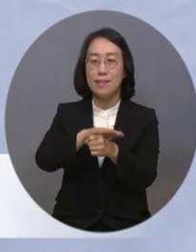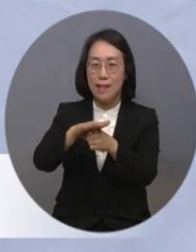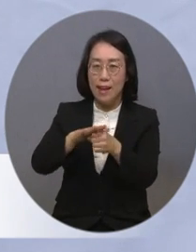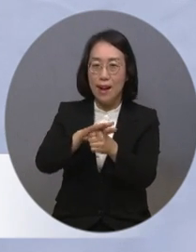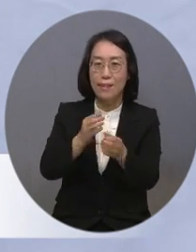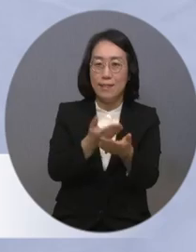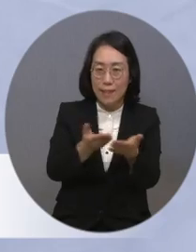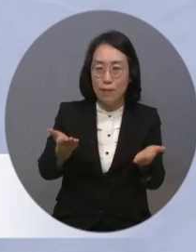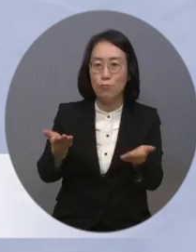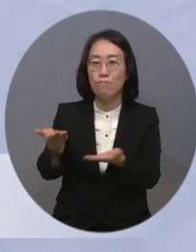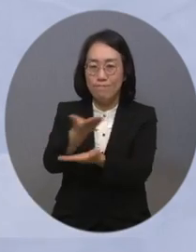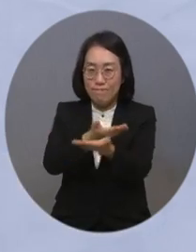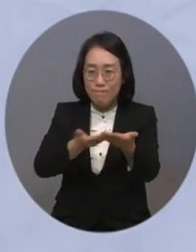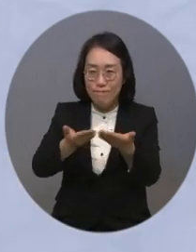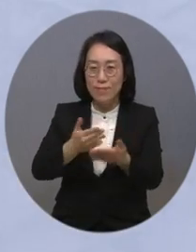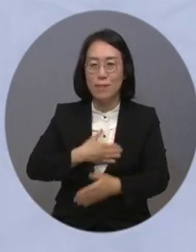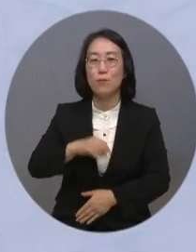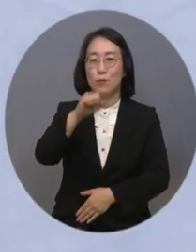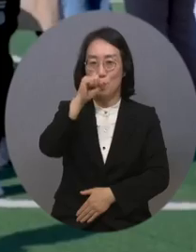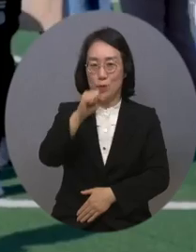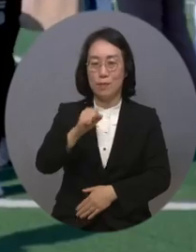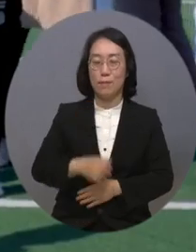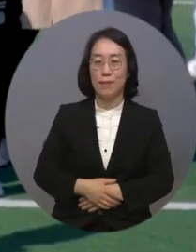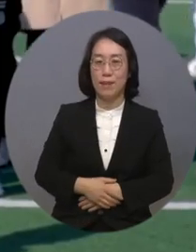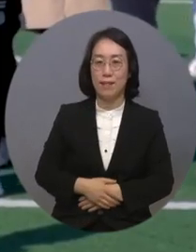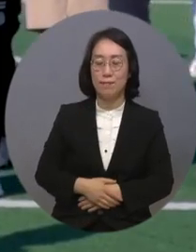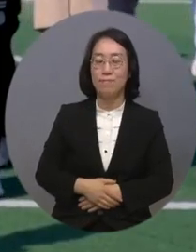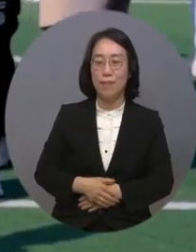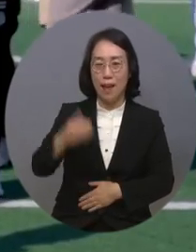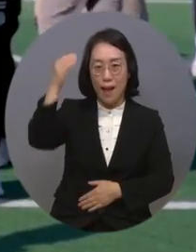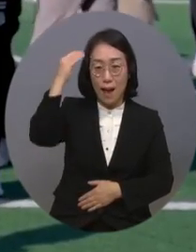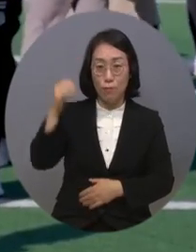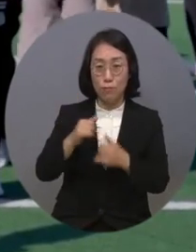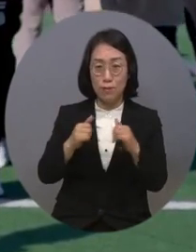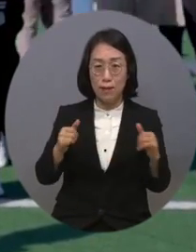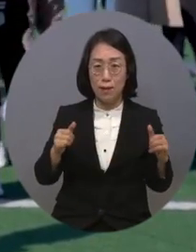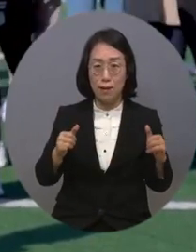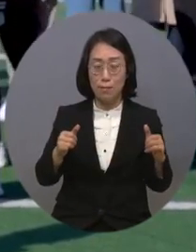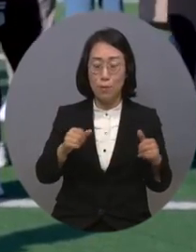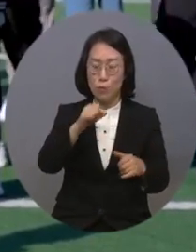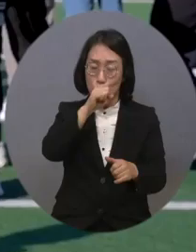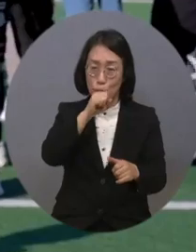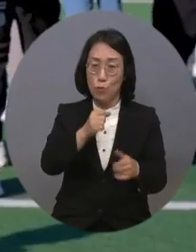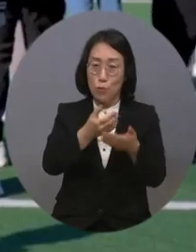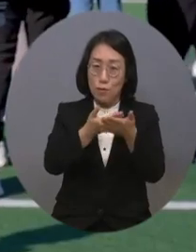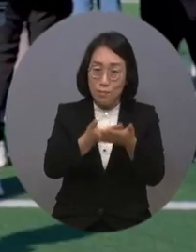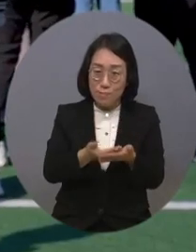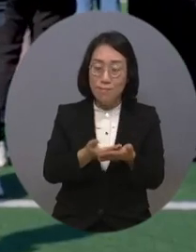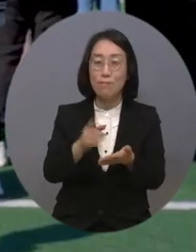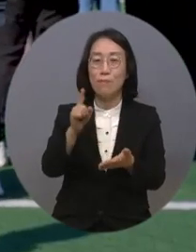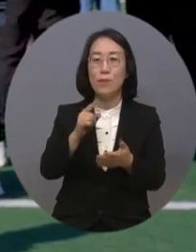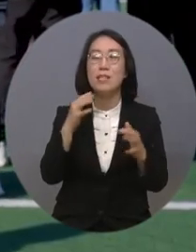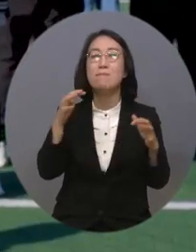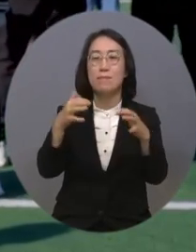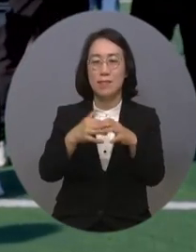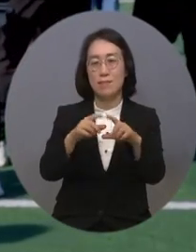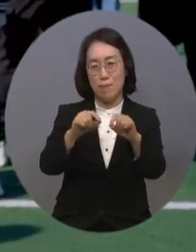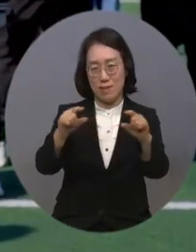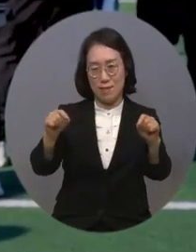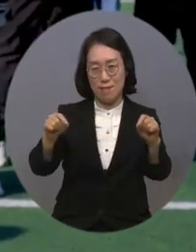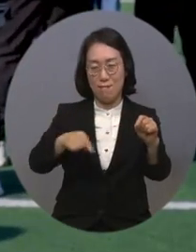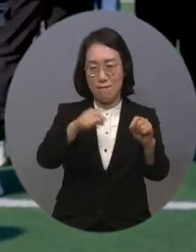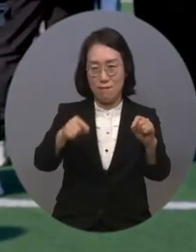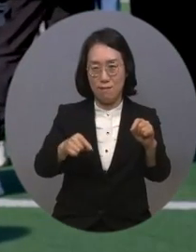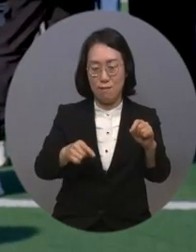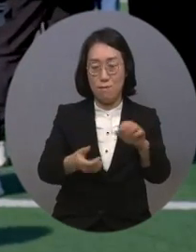나누는 것 같아서 너무나 기분이 좋습니다. 한국인들의 식탁에서 가장 중요한 김치. 우리에게는 겨울이